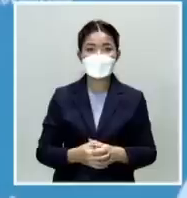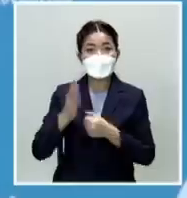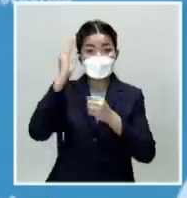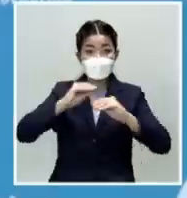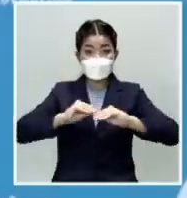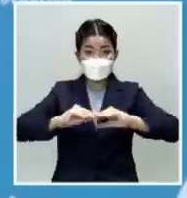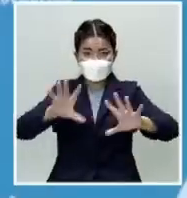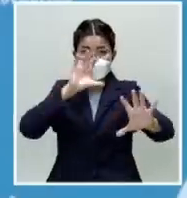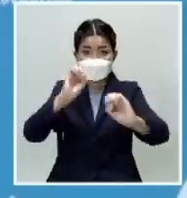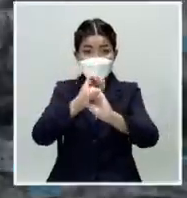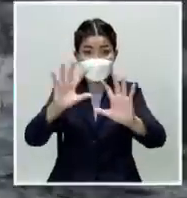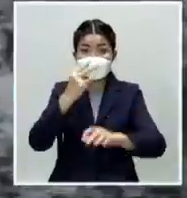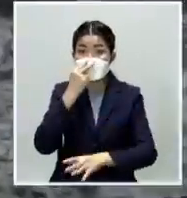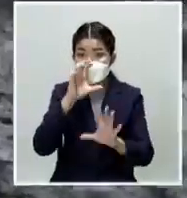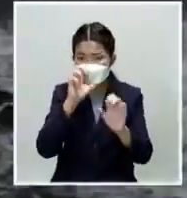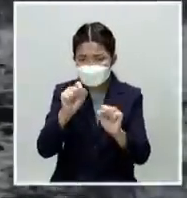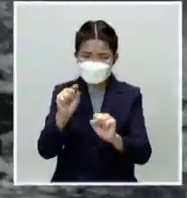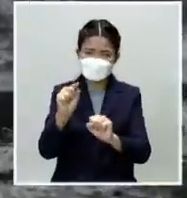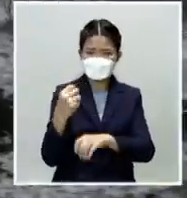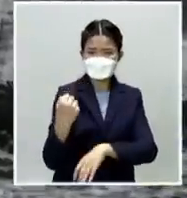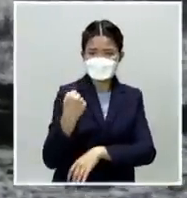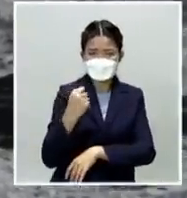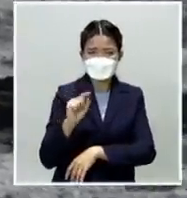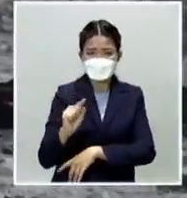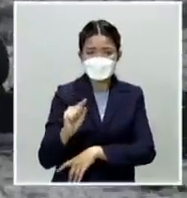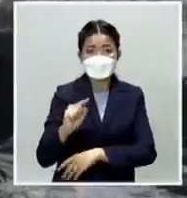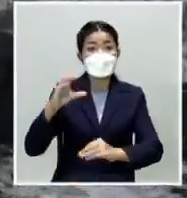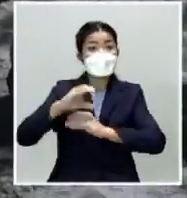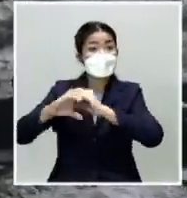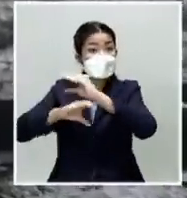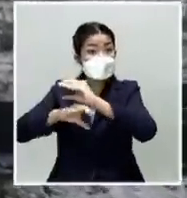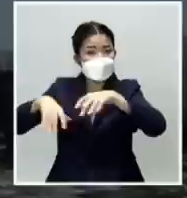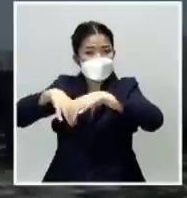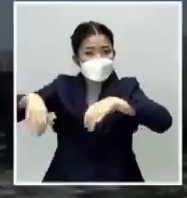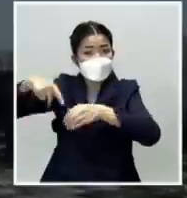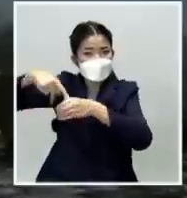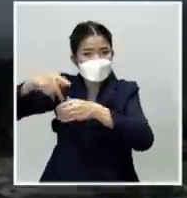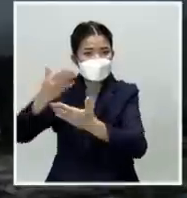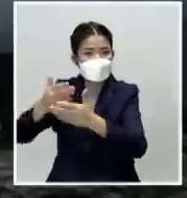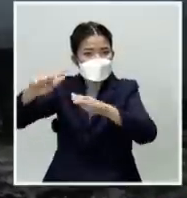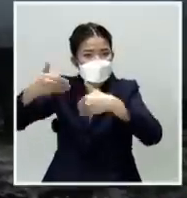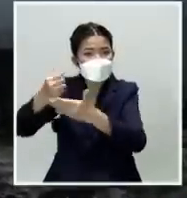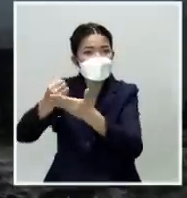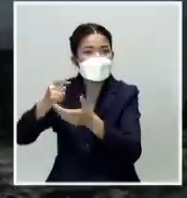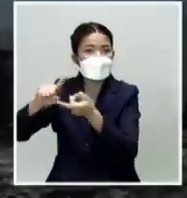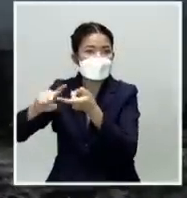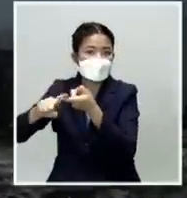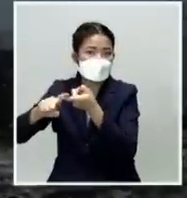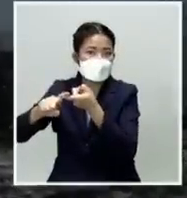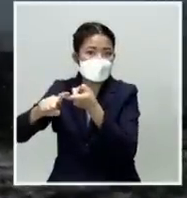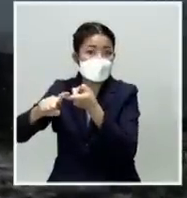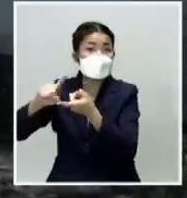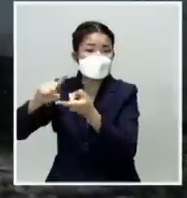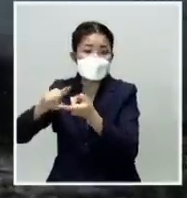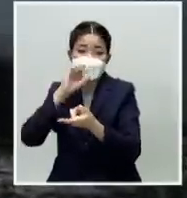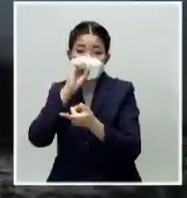ดยิ่งส่งสัญญาณให้เห็นถึงท่าทีที่แข็งกร้าวเกี่ยวกับโครงการท่อส่งก๊าซที่สร้างรายได้มหาศาลให้กับรัสเซียรัสเ